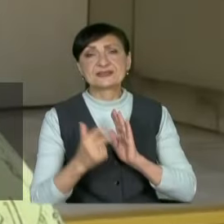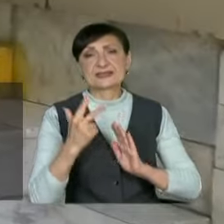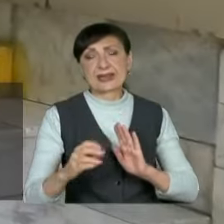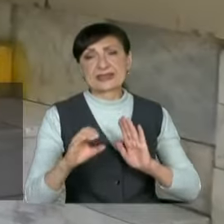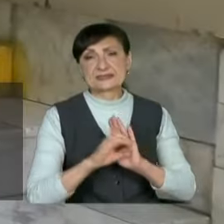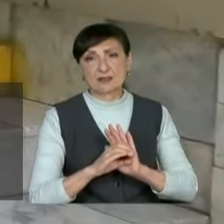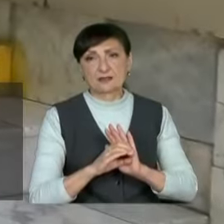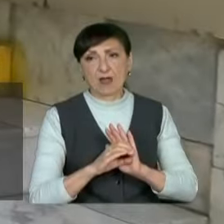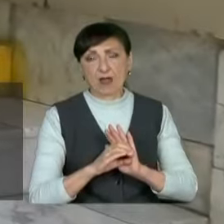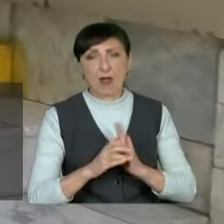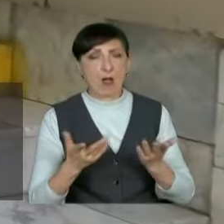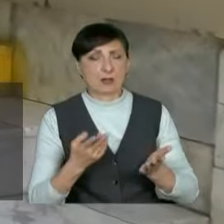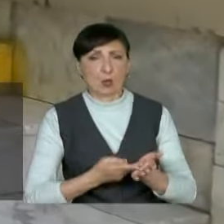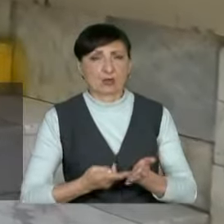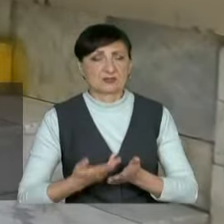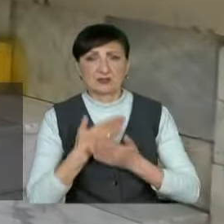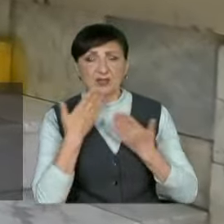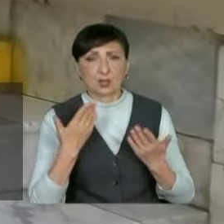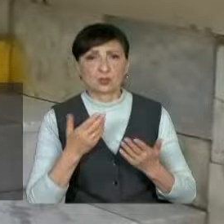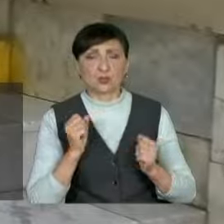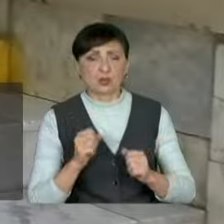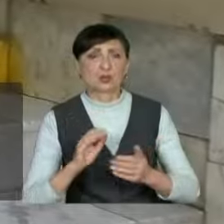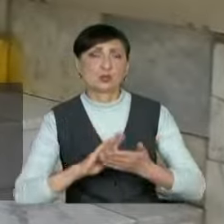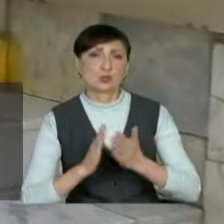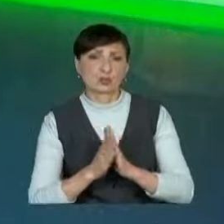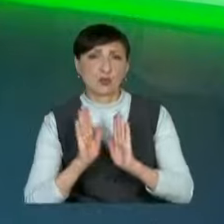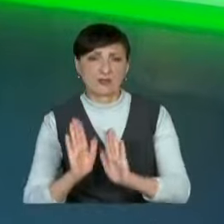статью. Нет никаких оснований не применять условное осуждение.